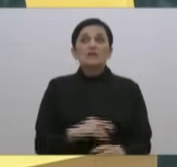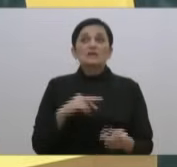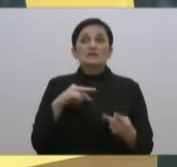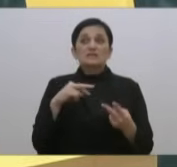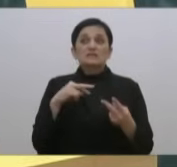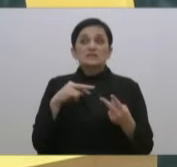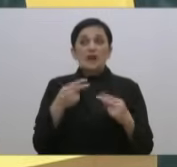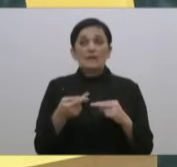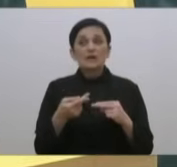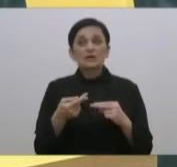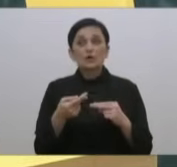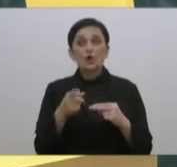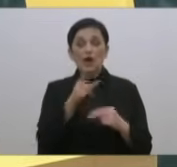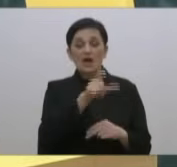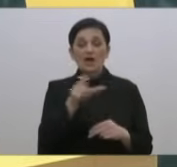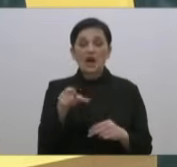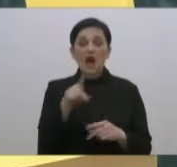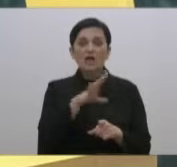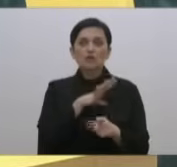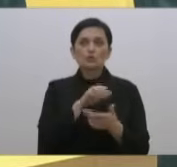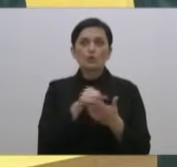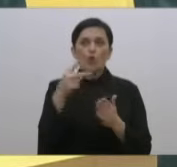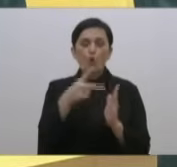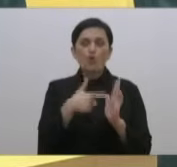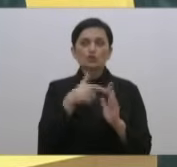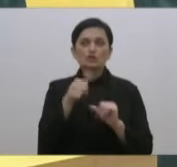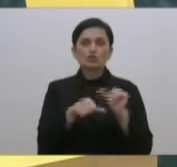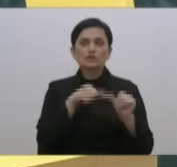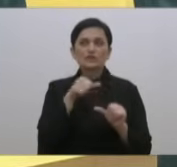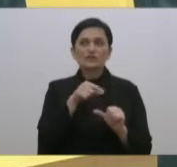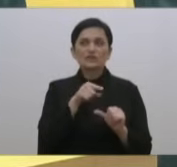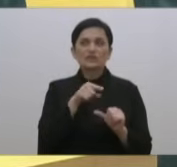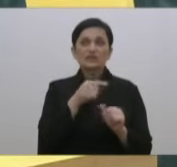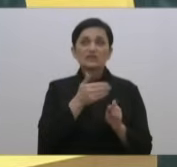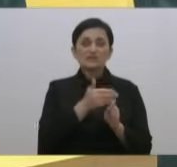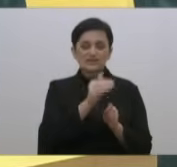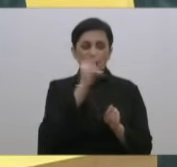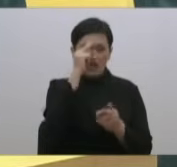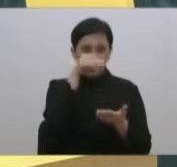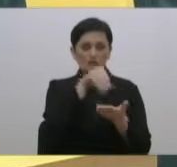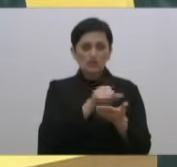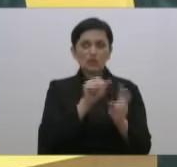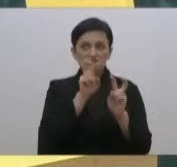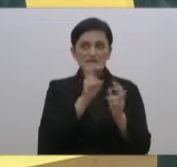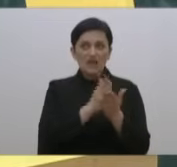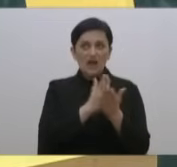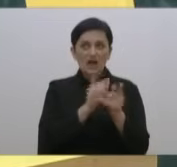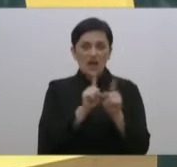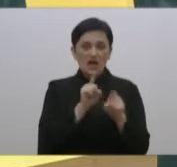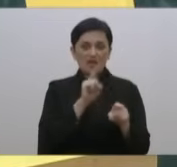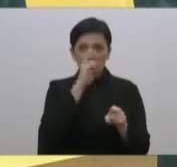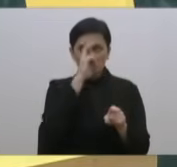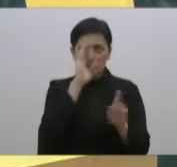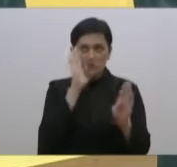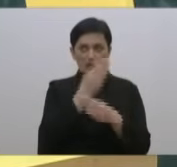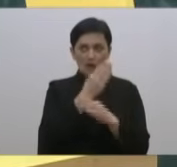სამაგიეროდ, ეს ხალხი დაკავებული იყო 2007 წელს და ეს ცალკე შესწავლის საგანია სხვათა შორის,